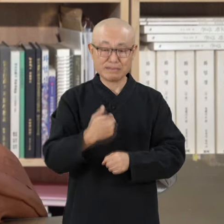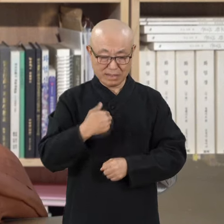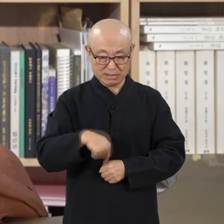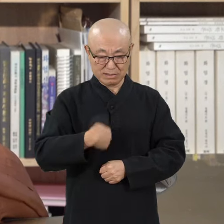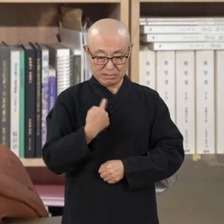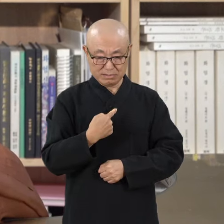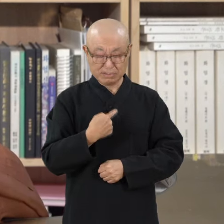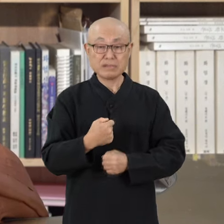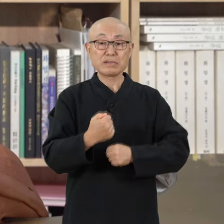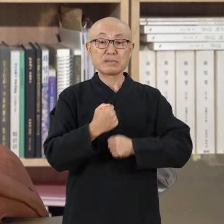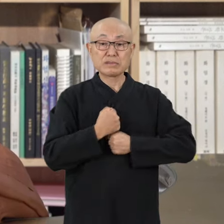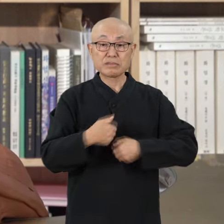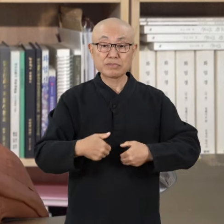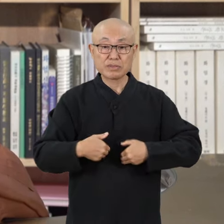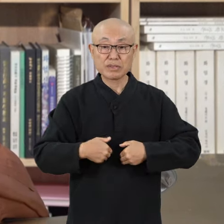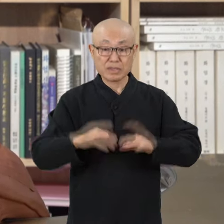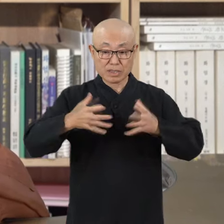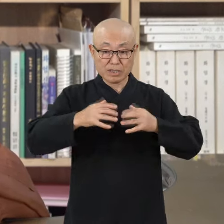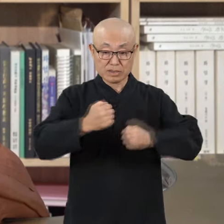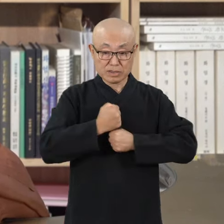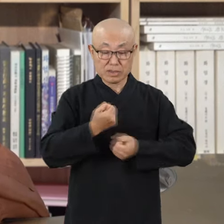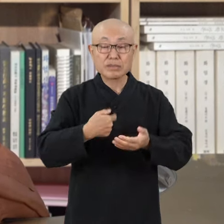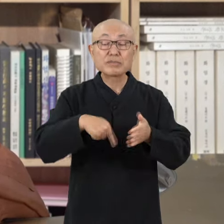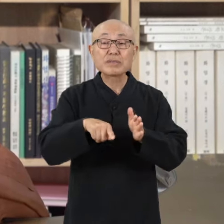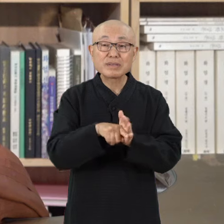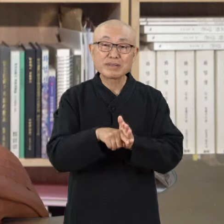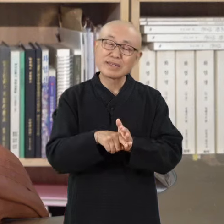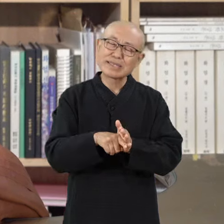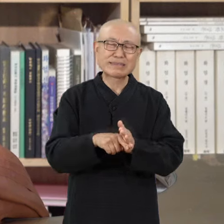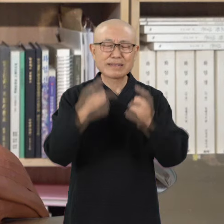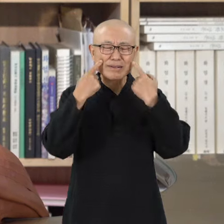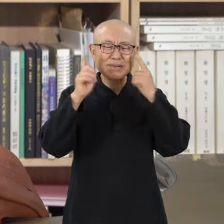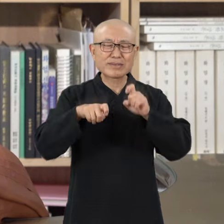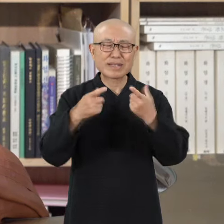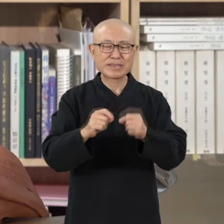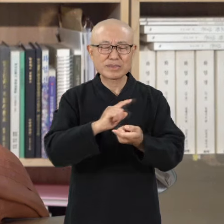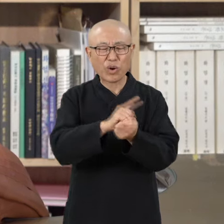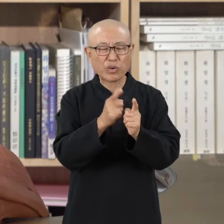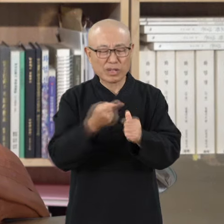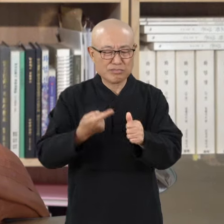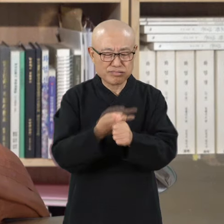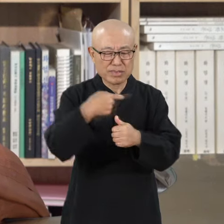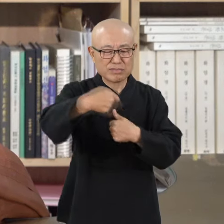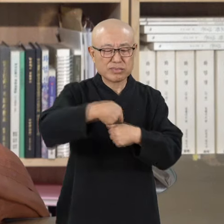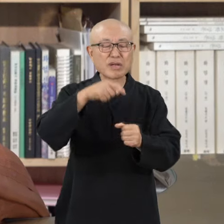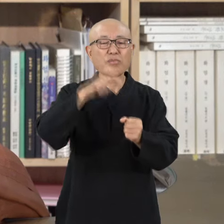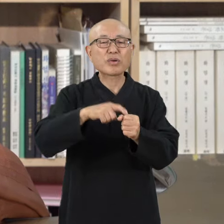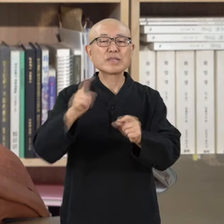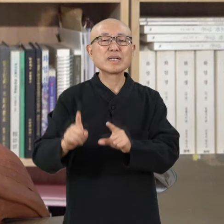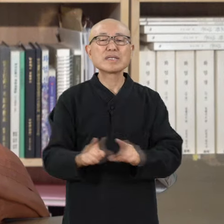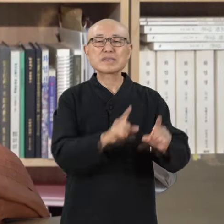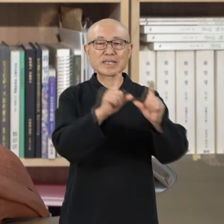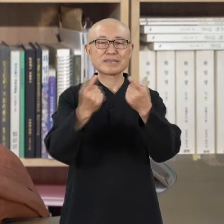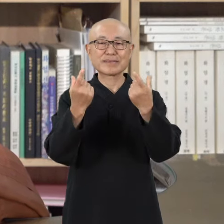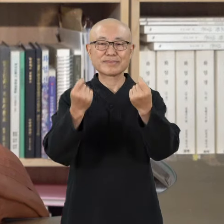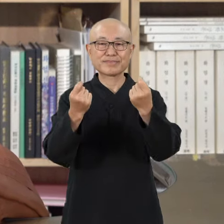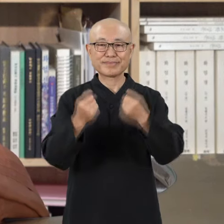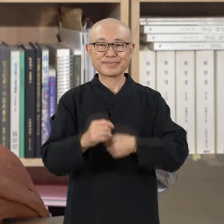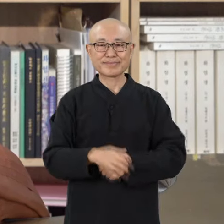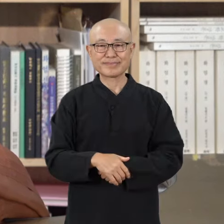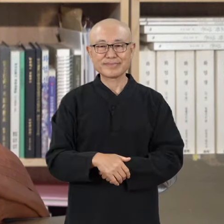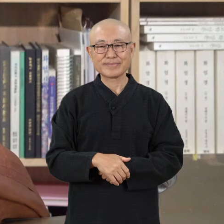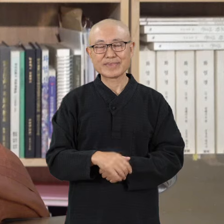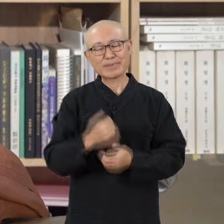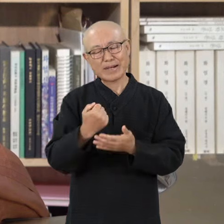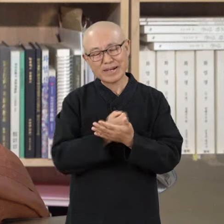그러니까 어리석은 거예요. 인간이 결국은 서로 죽이려고 이 세상을 살아가는 게 너무나 안